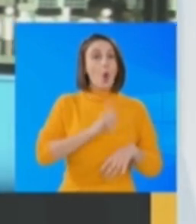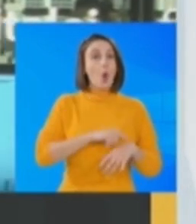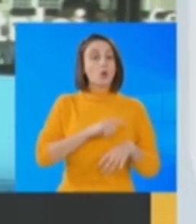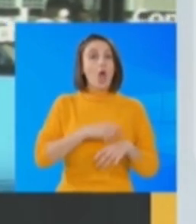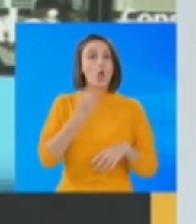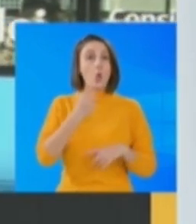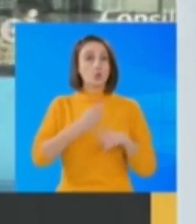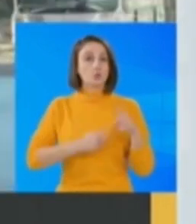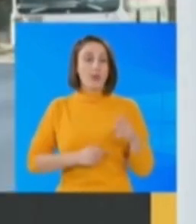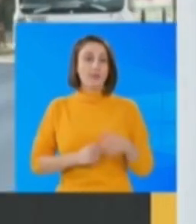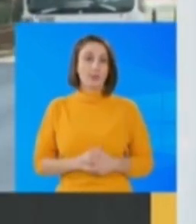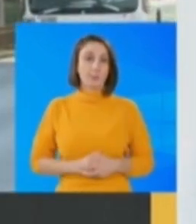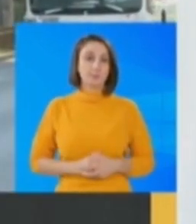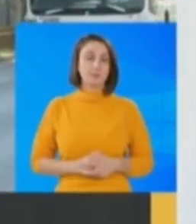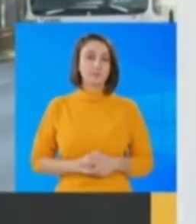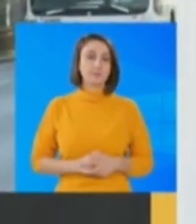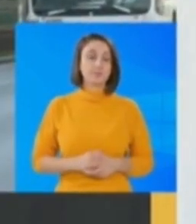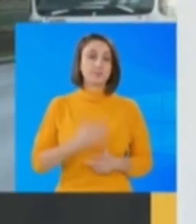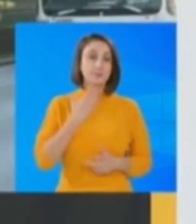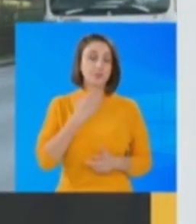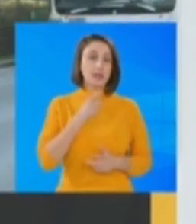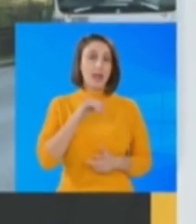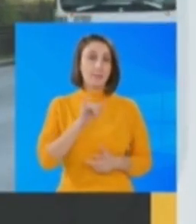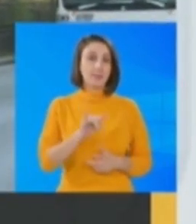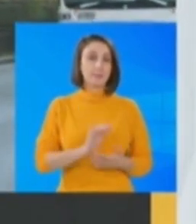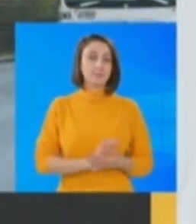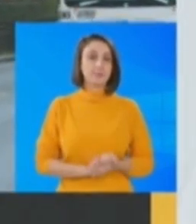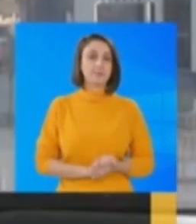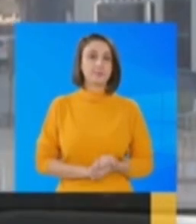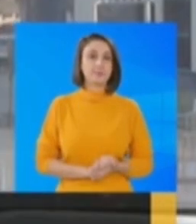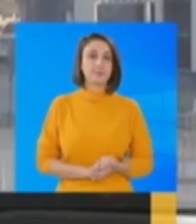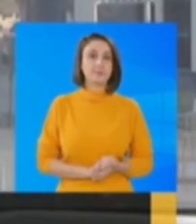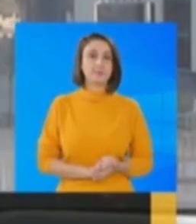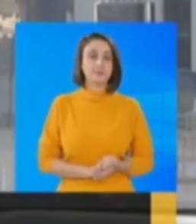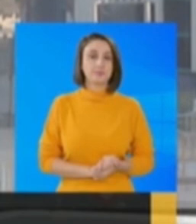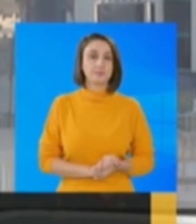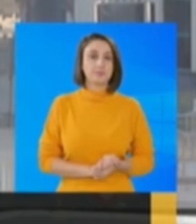petrecut aseară în jurul orei 9 și jumătate. Mulțumesc, Gabriela!